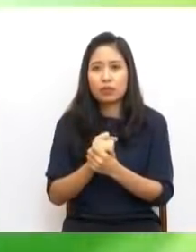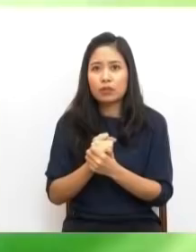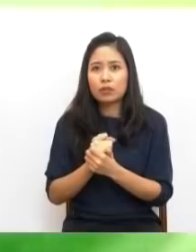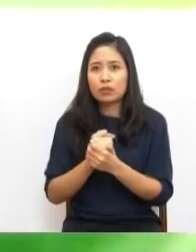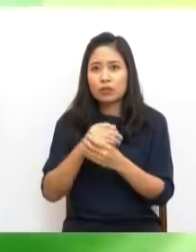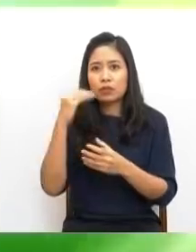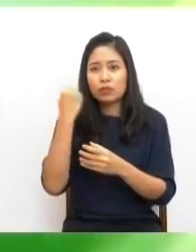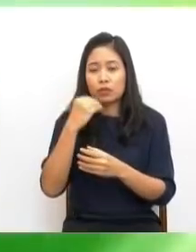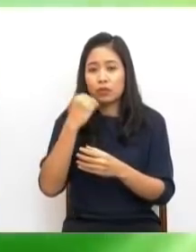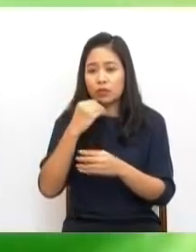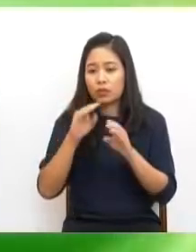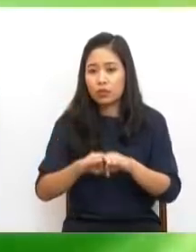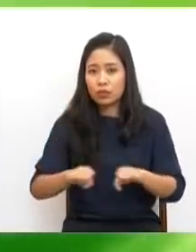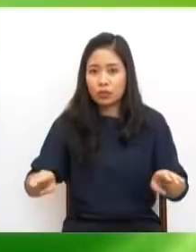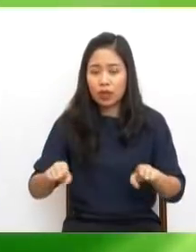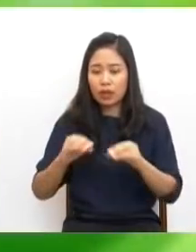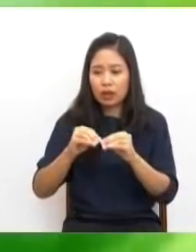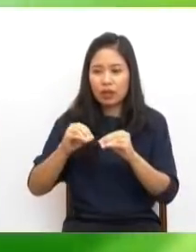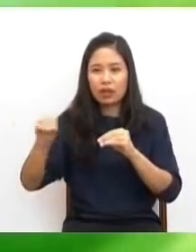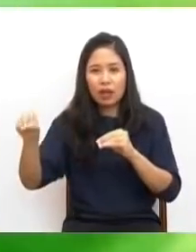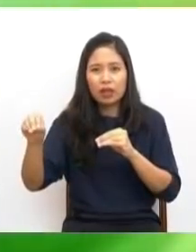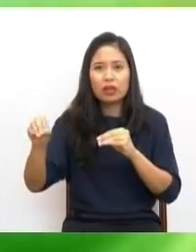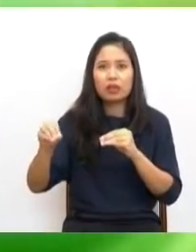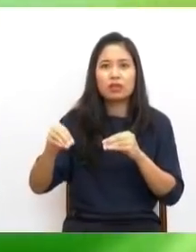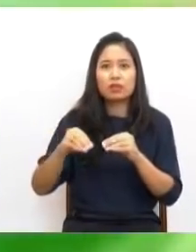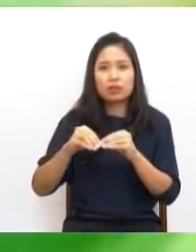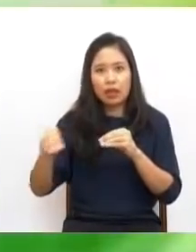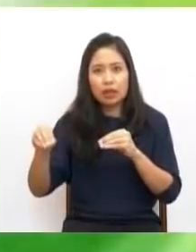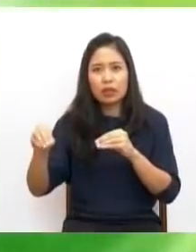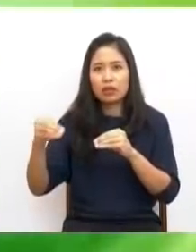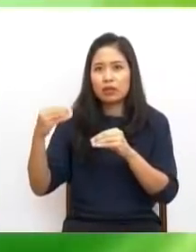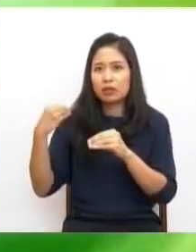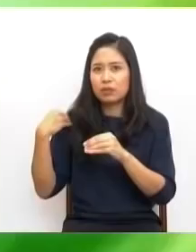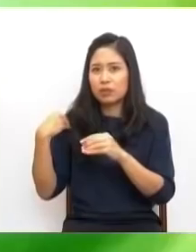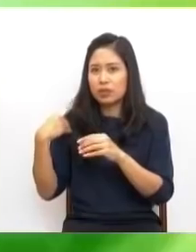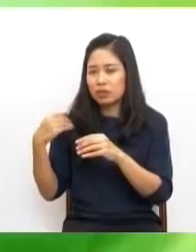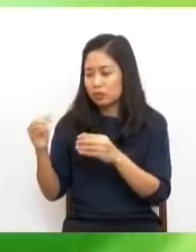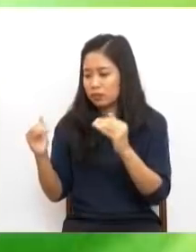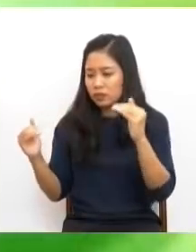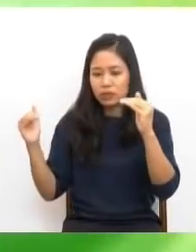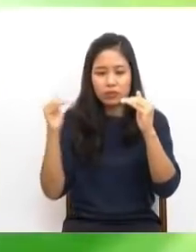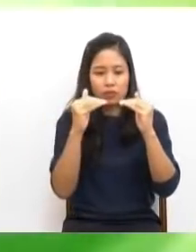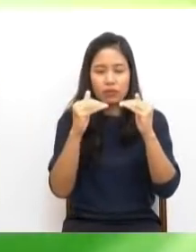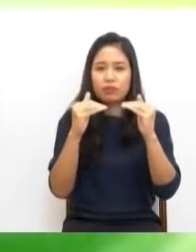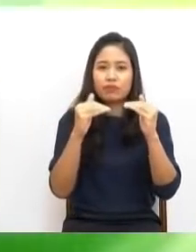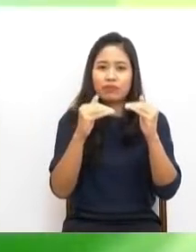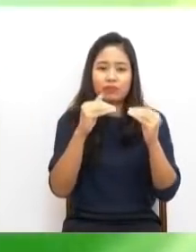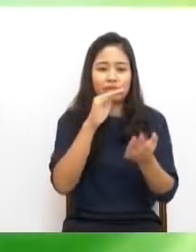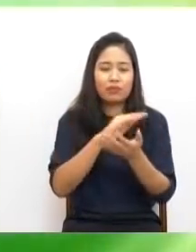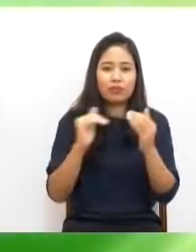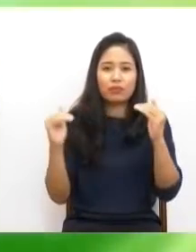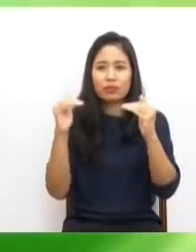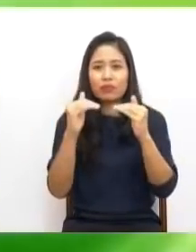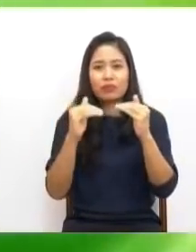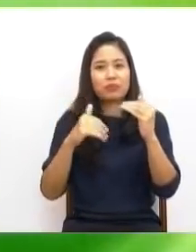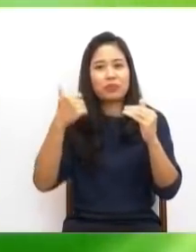โรงเรียนของเราที่อยู่ห่างไกลคุณภาพสู้เด็กต่างประเทศที่ไปเรียนในโรงเรียนนานาชาติไม่ได้การ